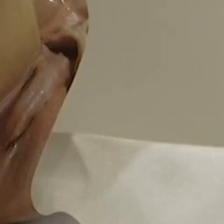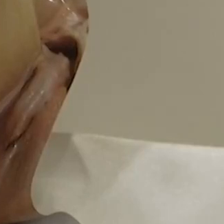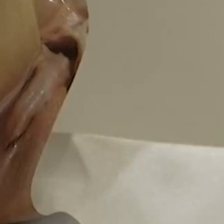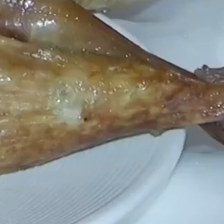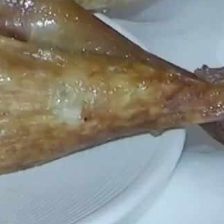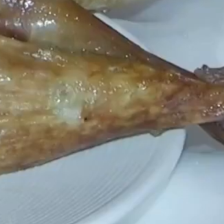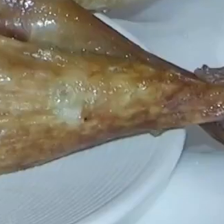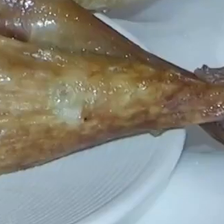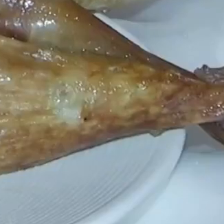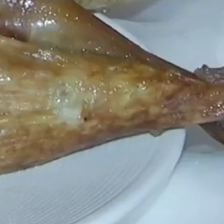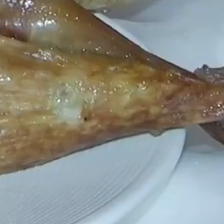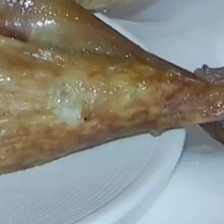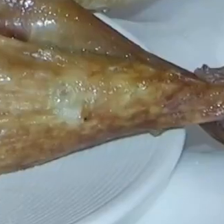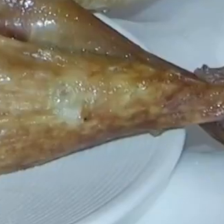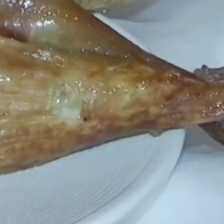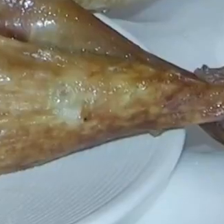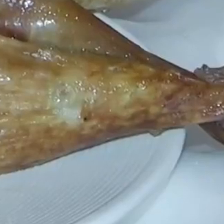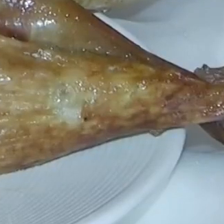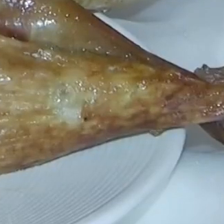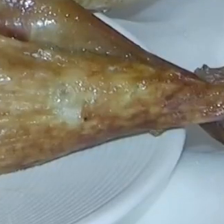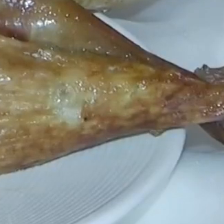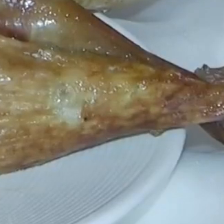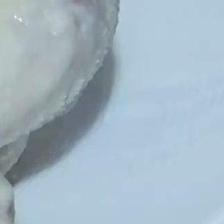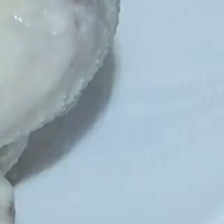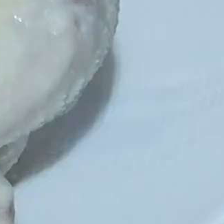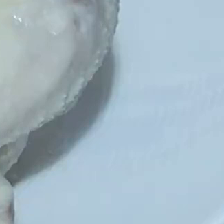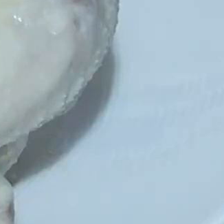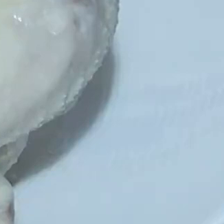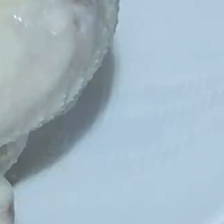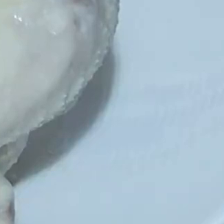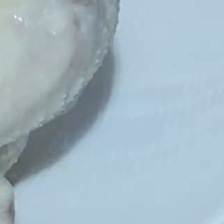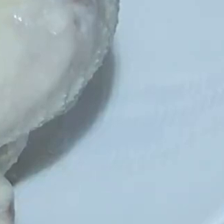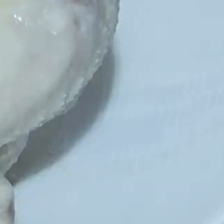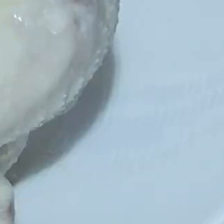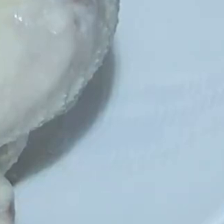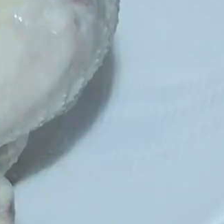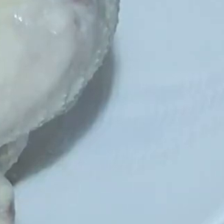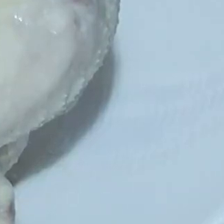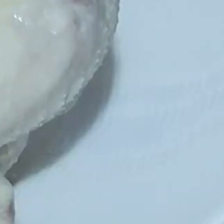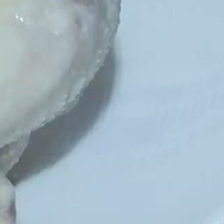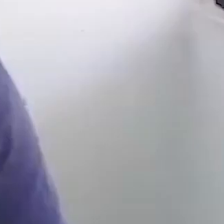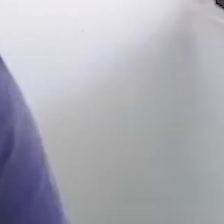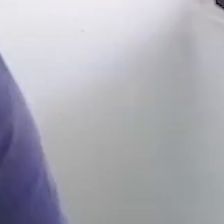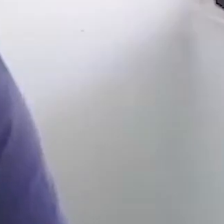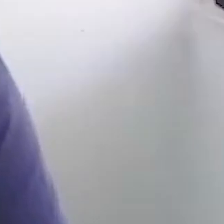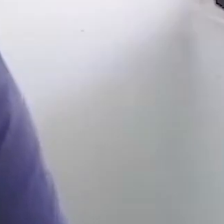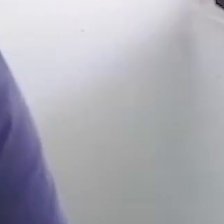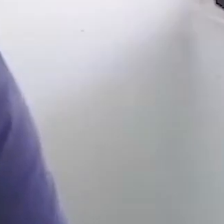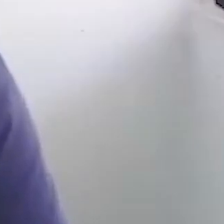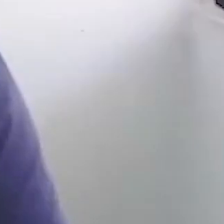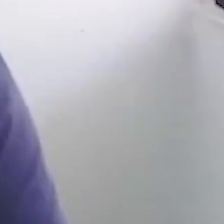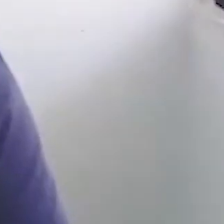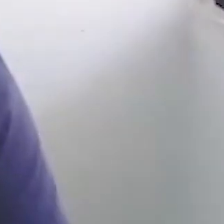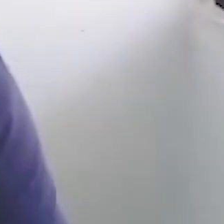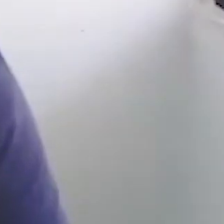วข้องในด้านของความปลอดภัยอื่นๆ อันนี้ก็คือทำให้เวลาที่เราเลือกซื้อเราก็ลองดูสัญลักษณ์นะครับหรือว่าดูแหล่งที่มาที่ชัดเจนนะครับ